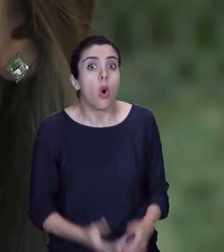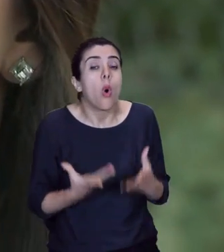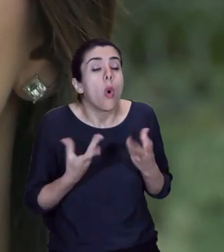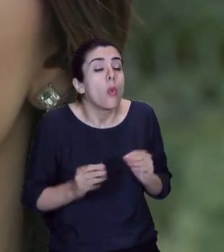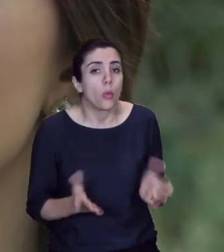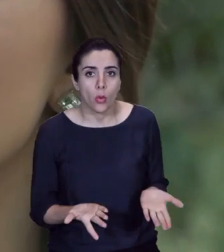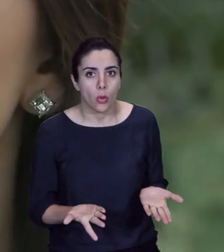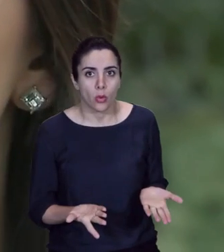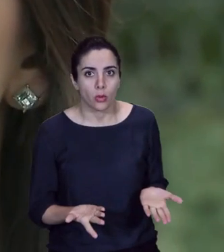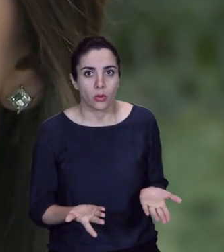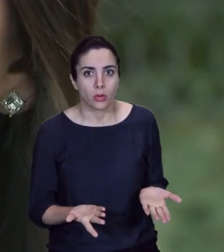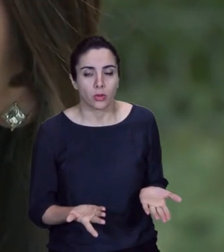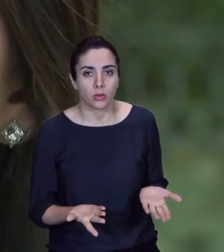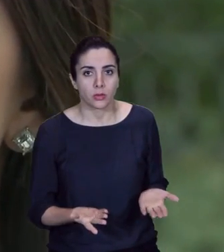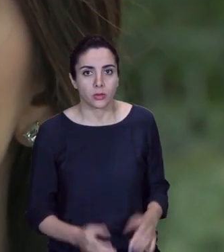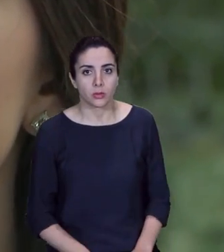Olmuyor işte.